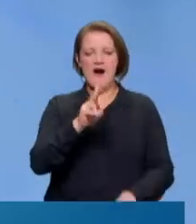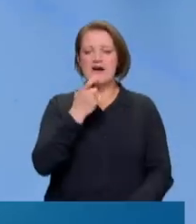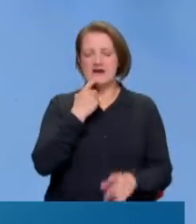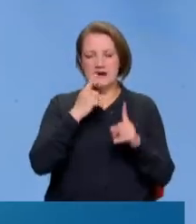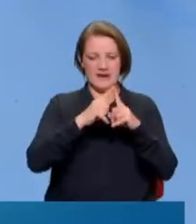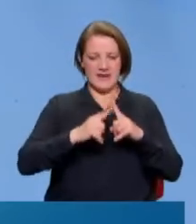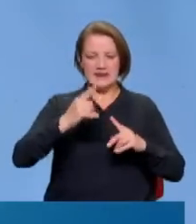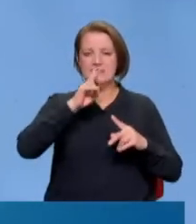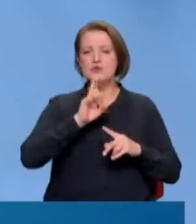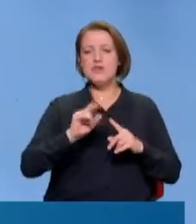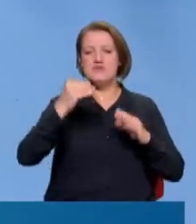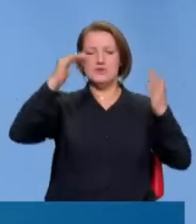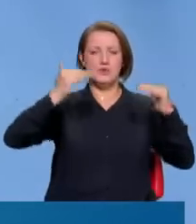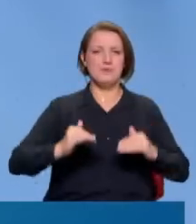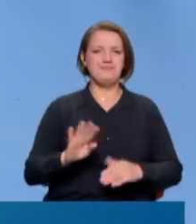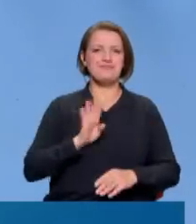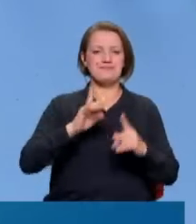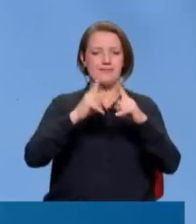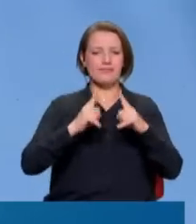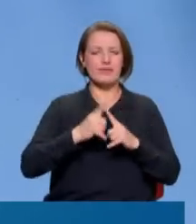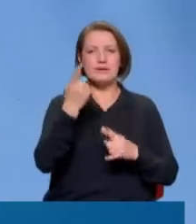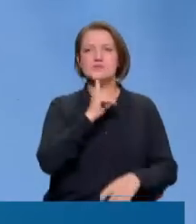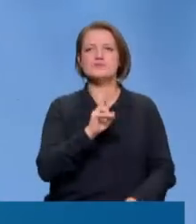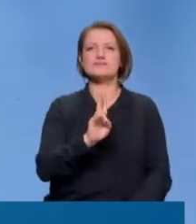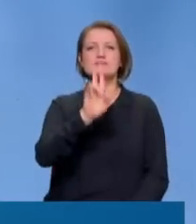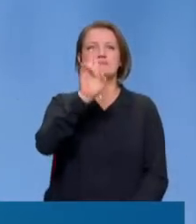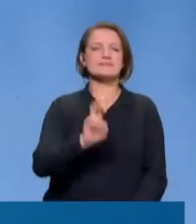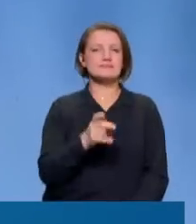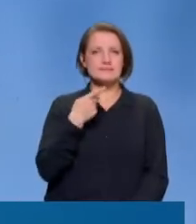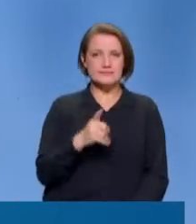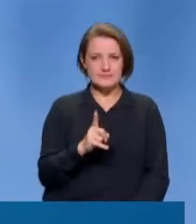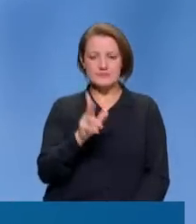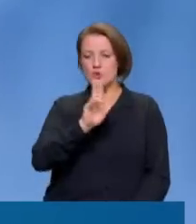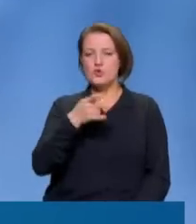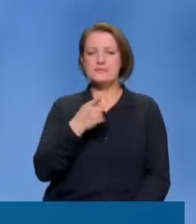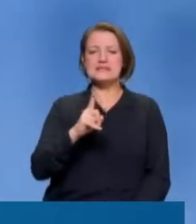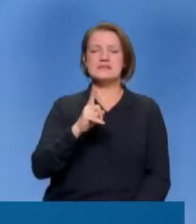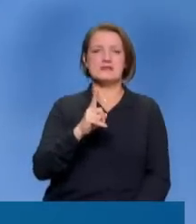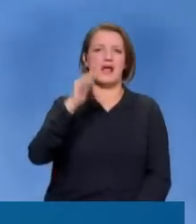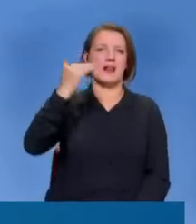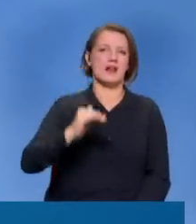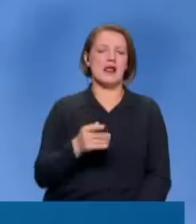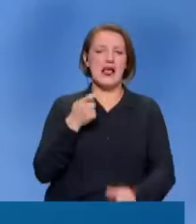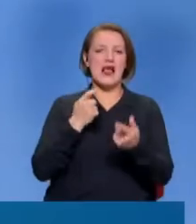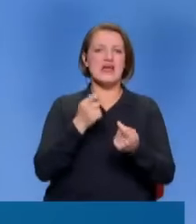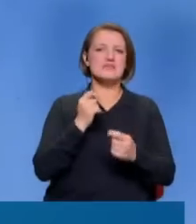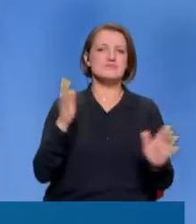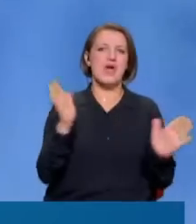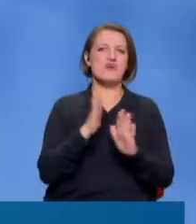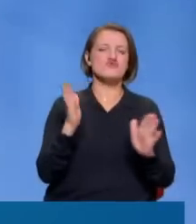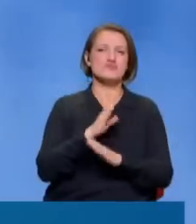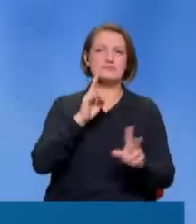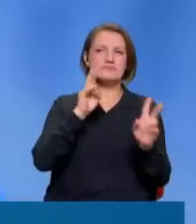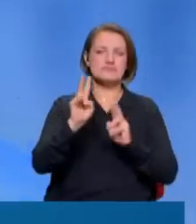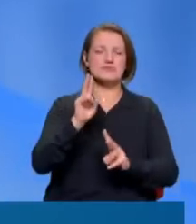yılda 270'e düştü öğrenci sayısı da 178.000 30.000'e geriledi eğitimdeki acı tabloyu görmezden gelen